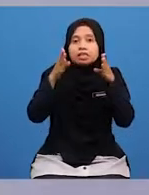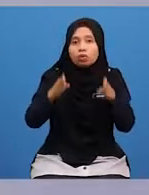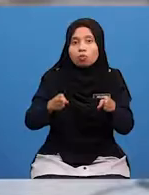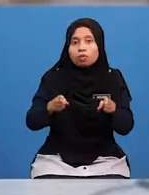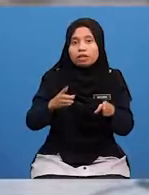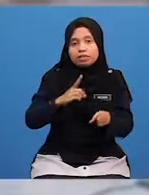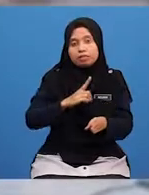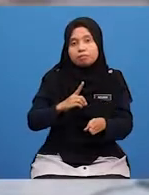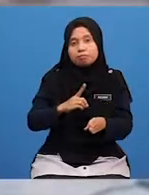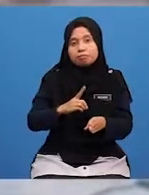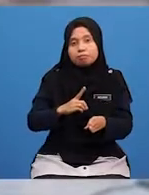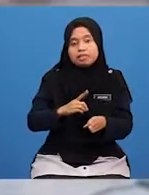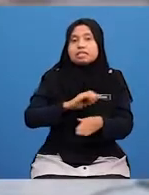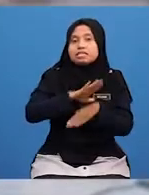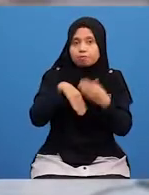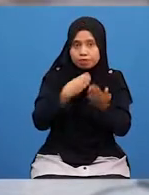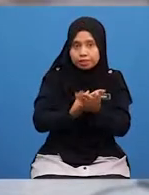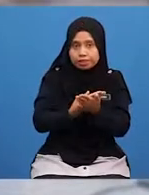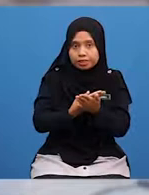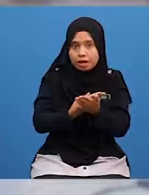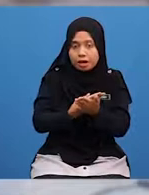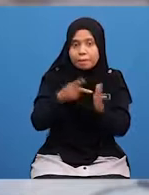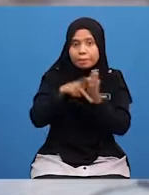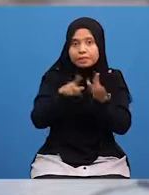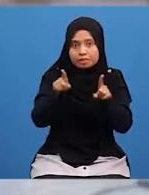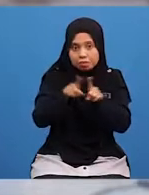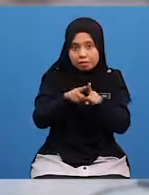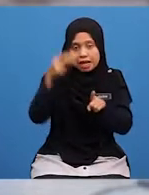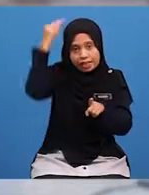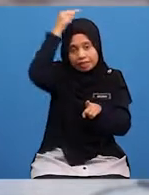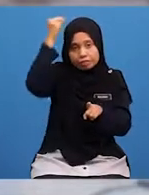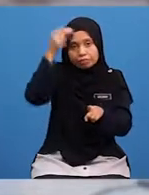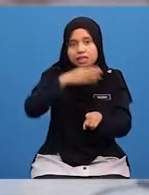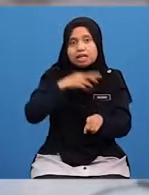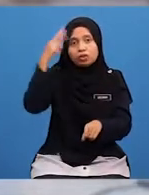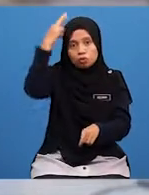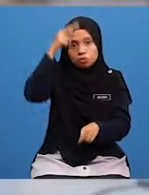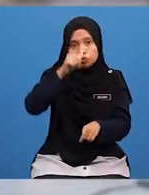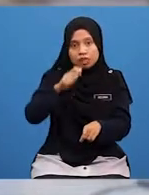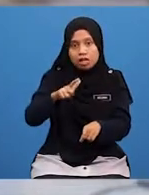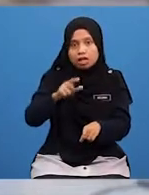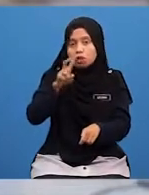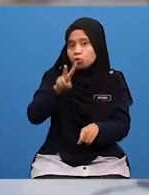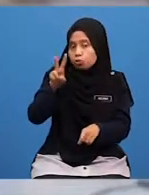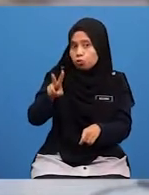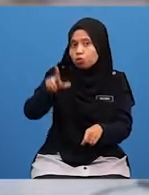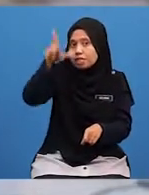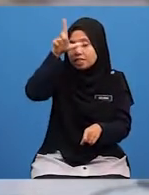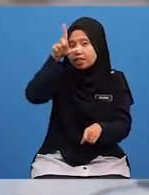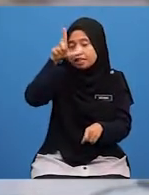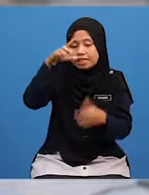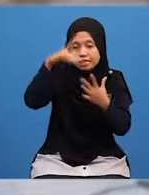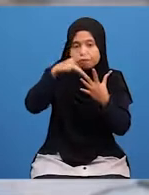umat. Kesimpulannya, persamaan Nabi dan Rasul ialah kedua-duanya lelaki